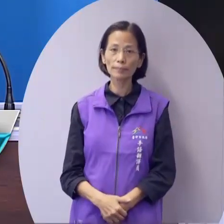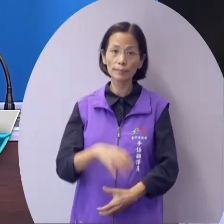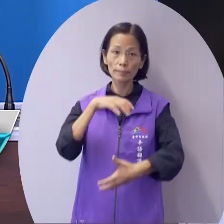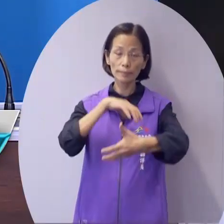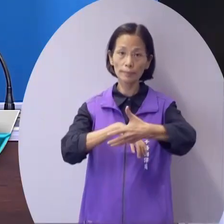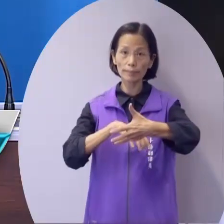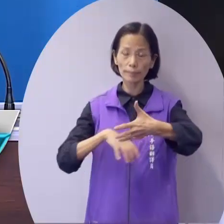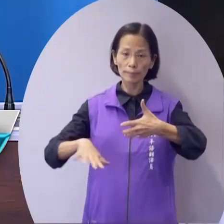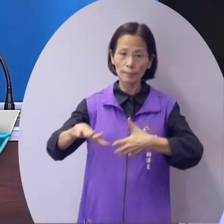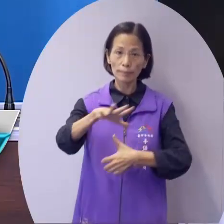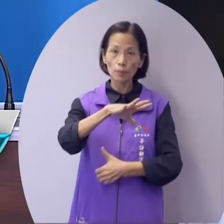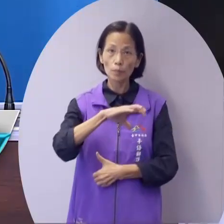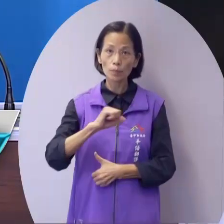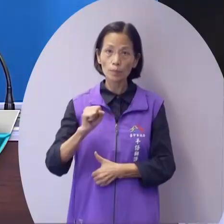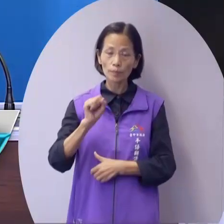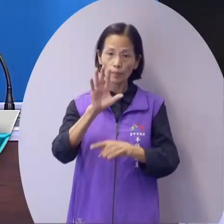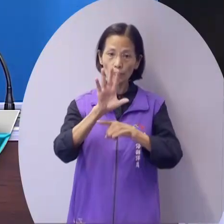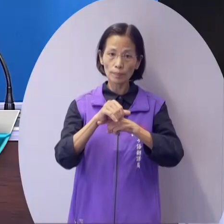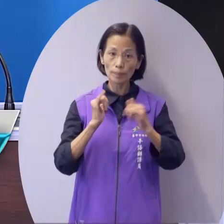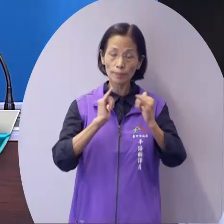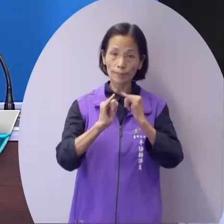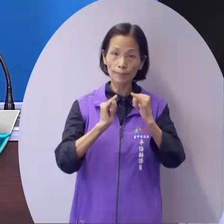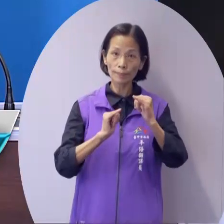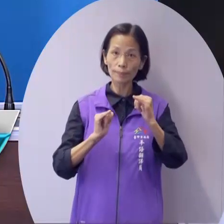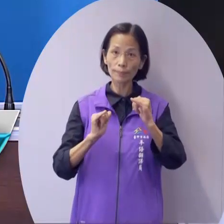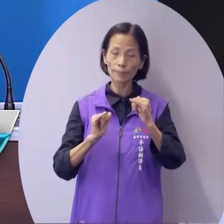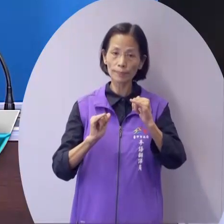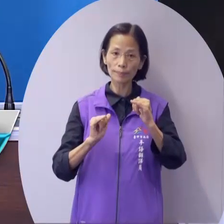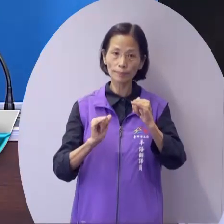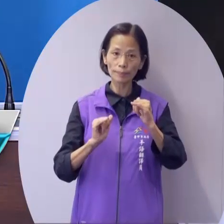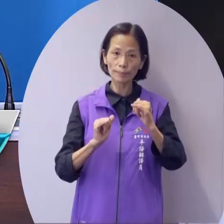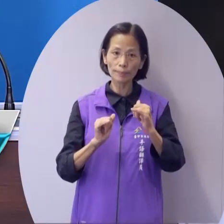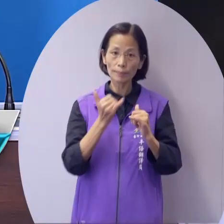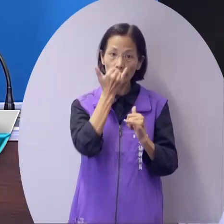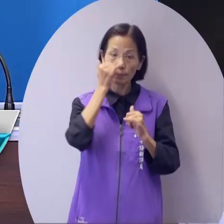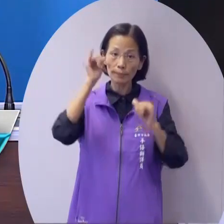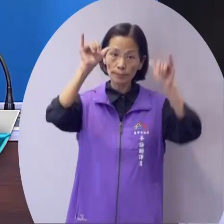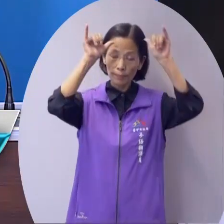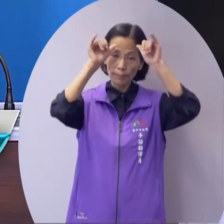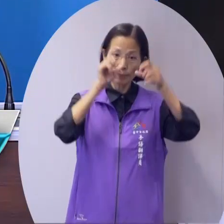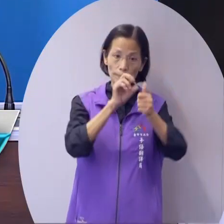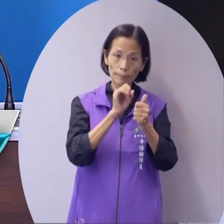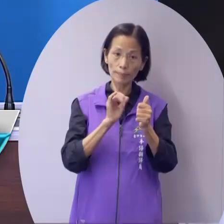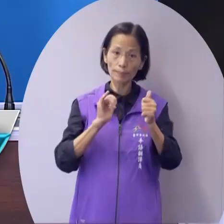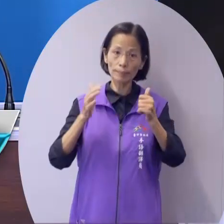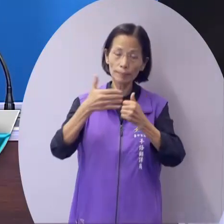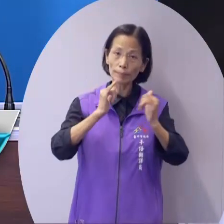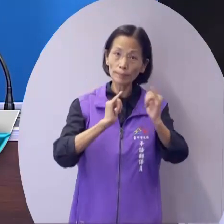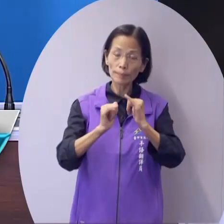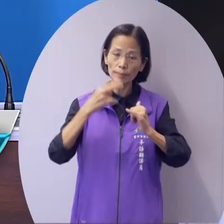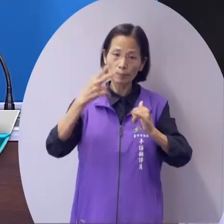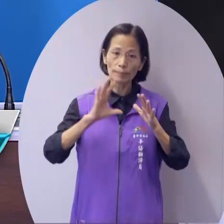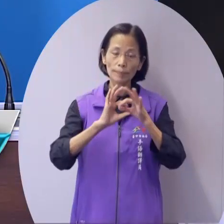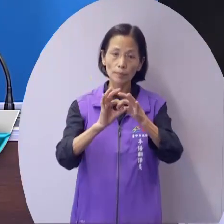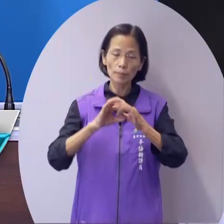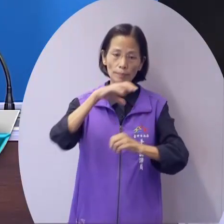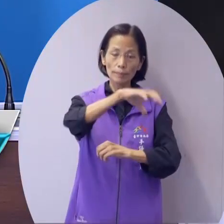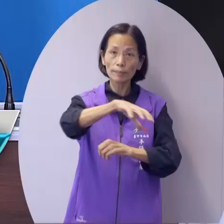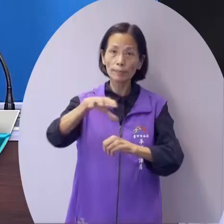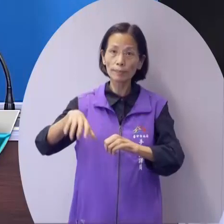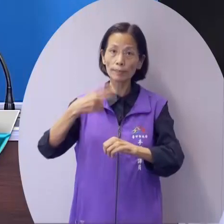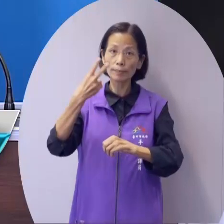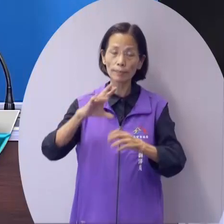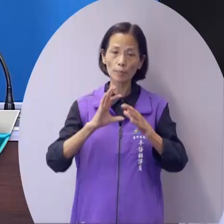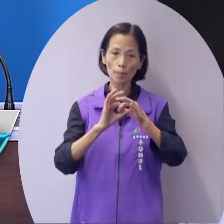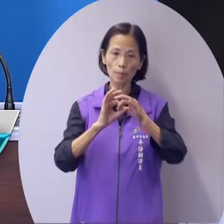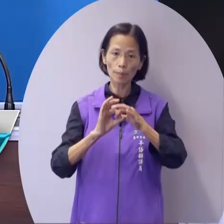括我们所有的这个农民，还有我们的畜牧业，那包括渔民哈，那还有相关的场域以及